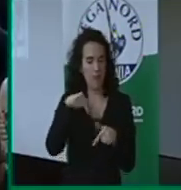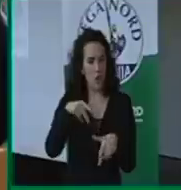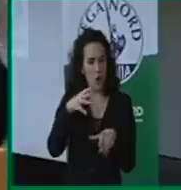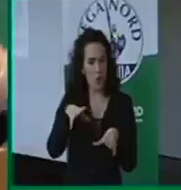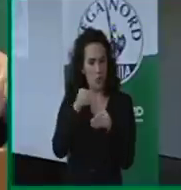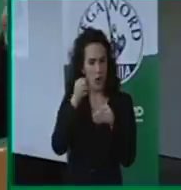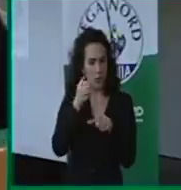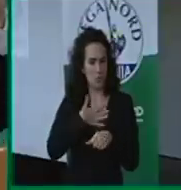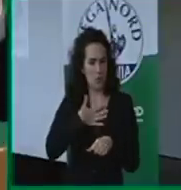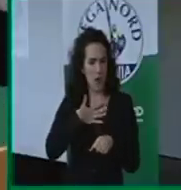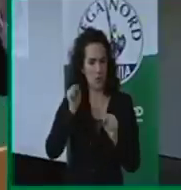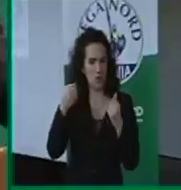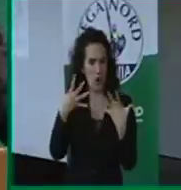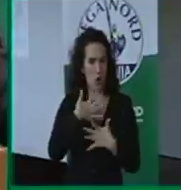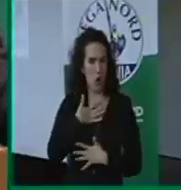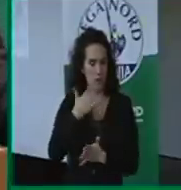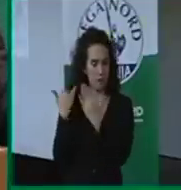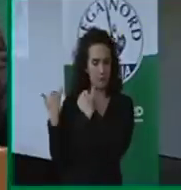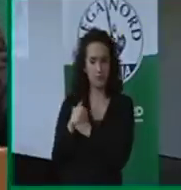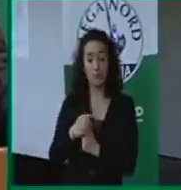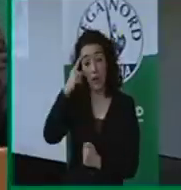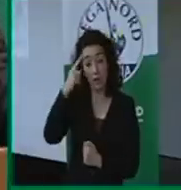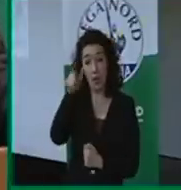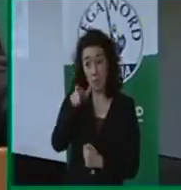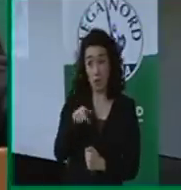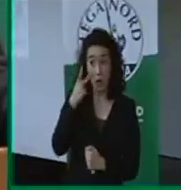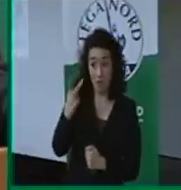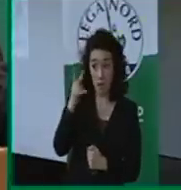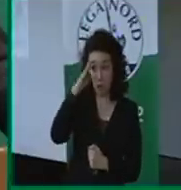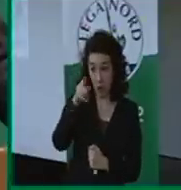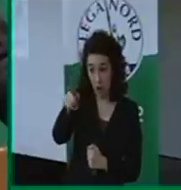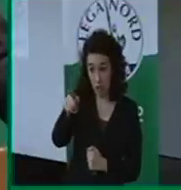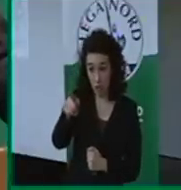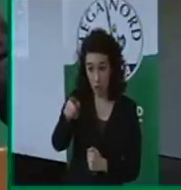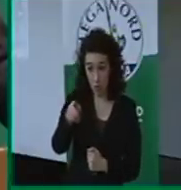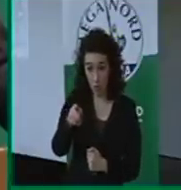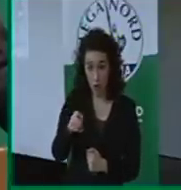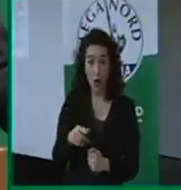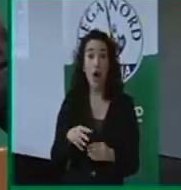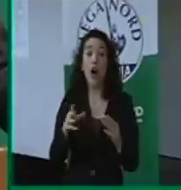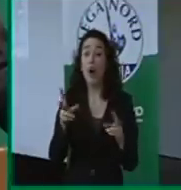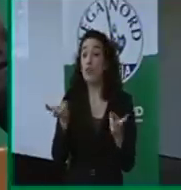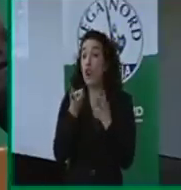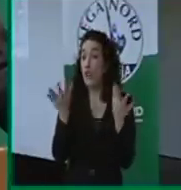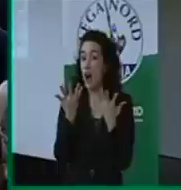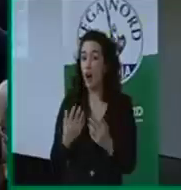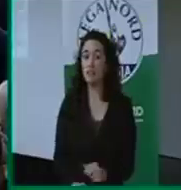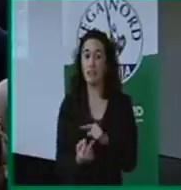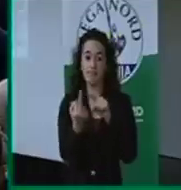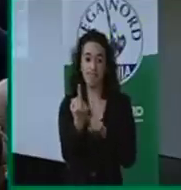lavorare 19 anni si presentasse davanti in borsa qua a Milano cosa trova un dito medio di marmo